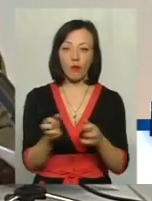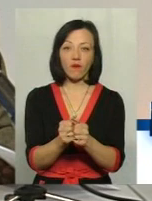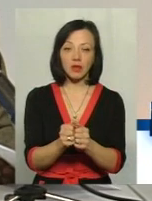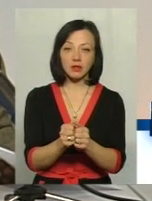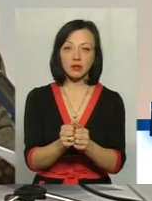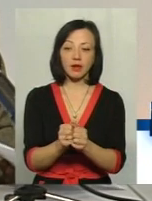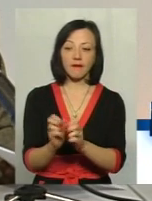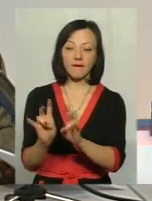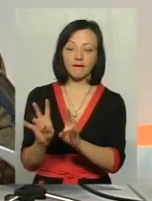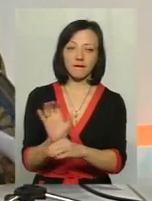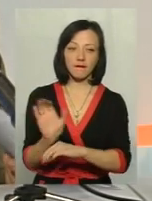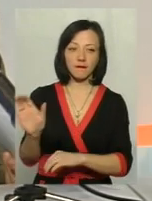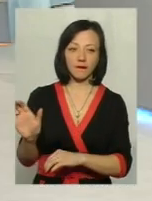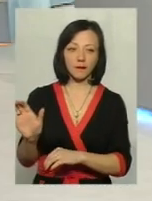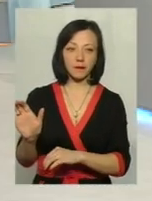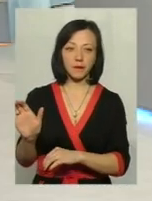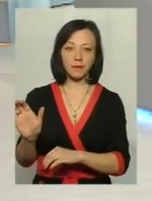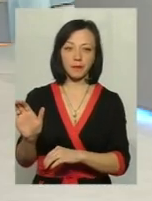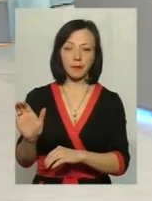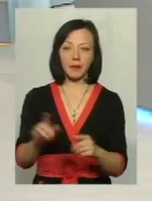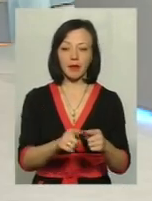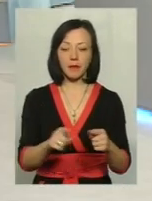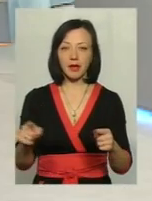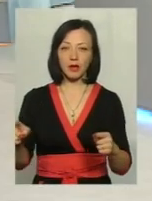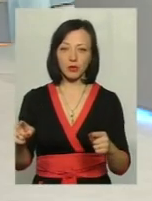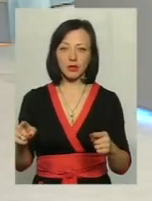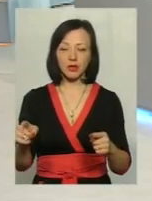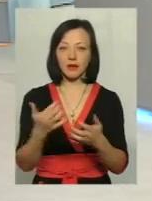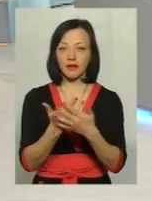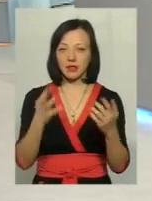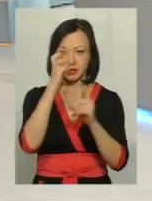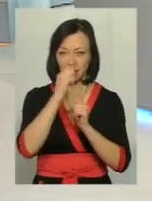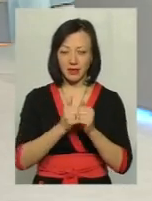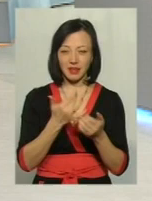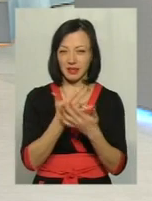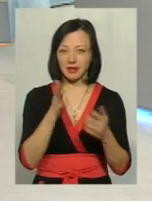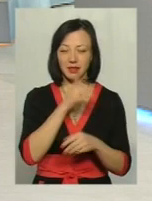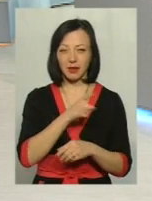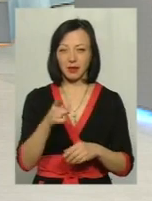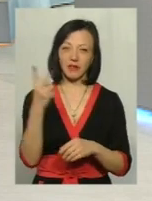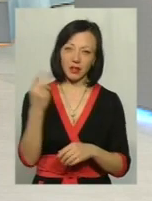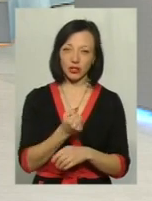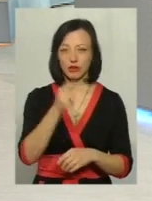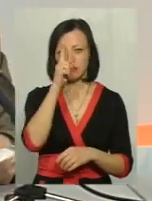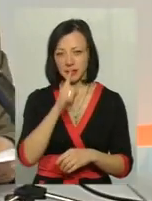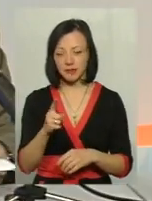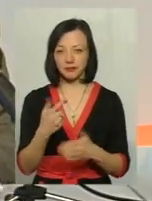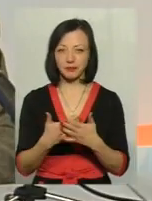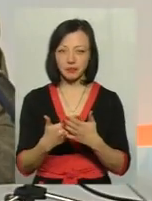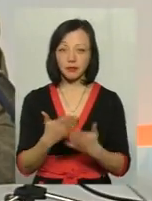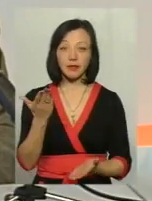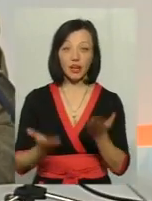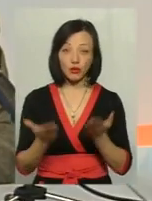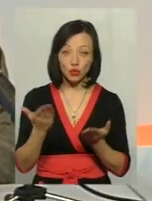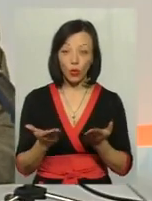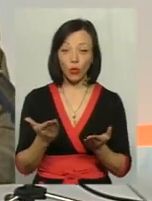ловлять, її отримують протягом певного терміну, в різних країнах це різний термін, десь 2 тижні, десь місяць. Потім, якщо